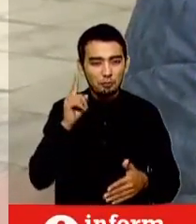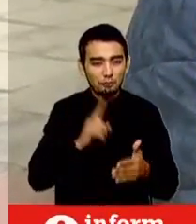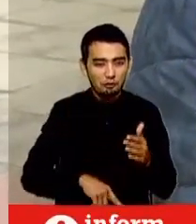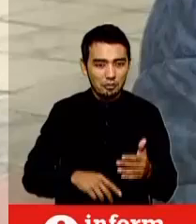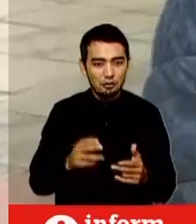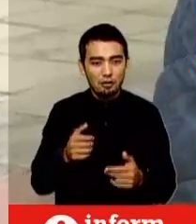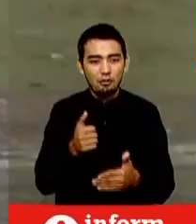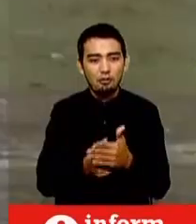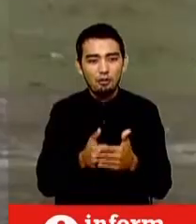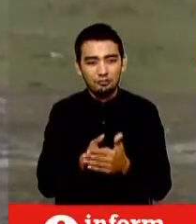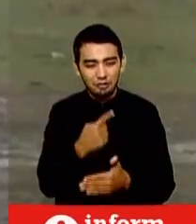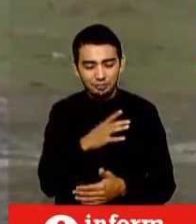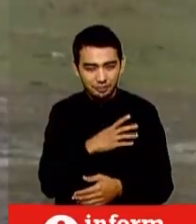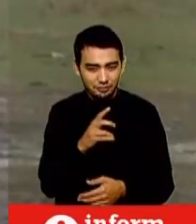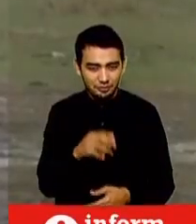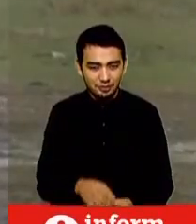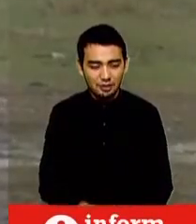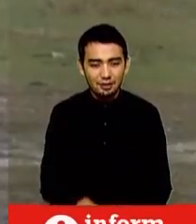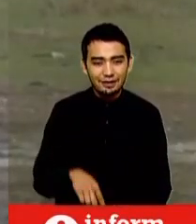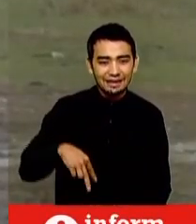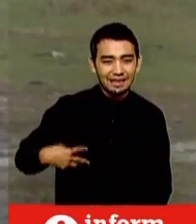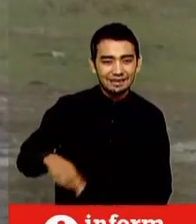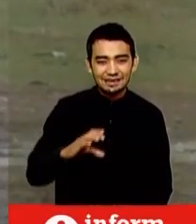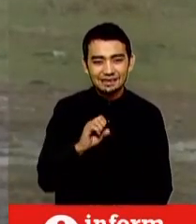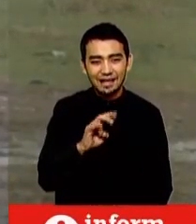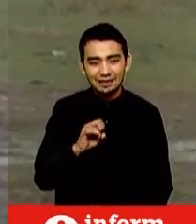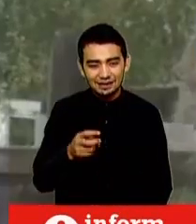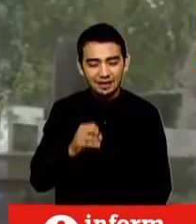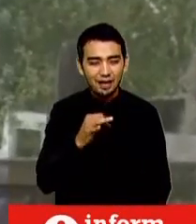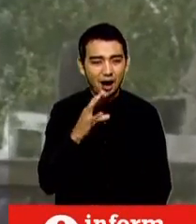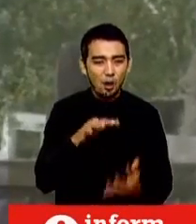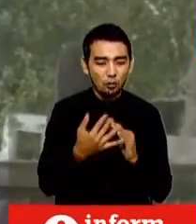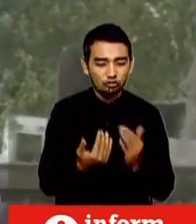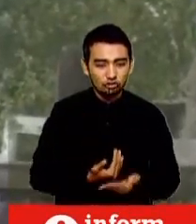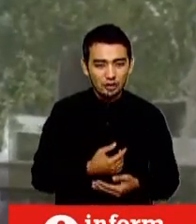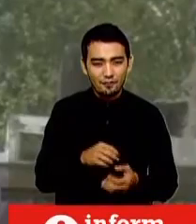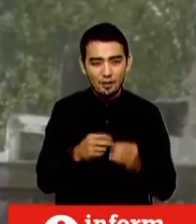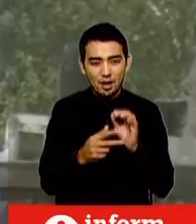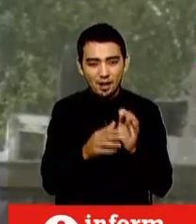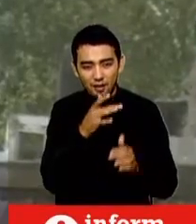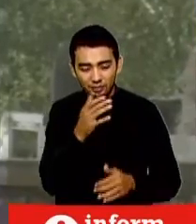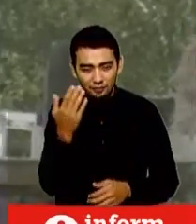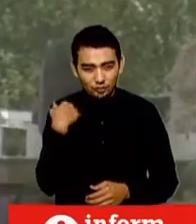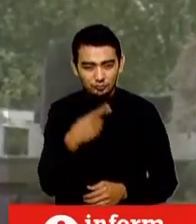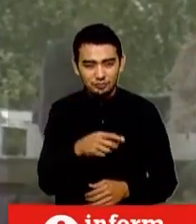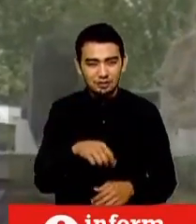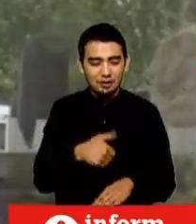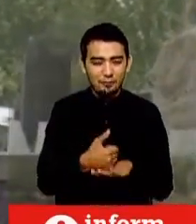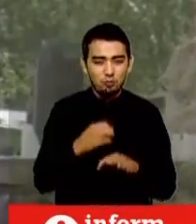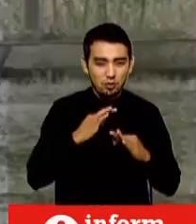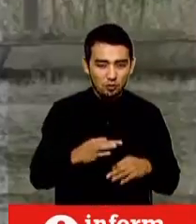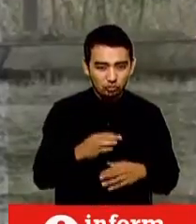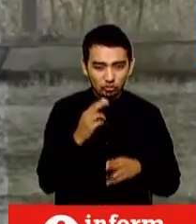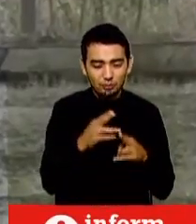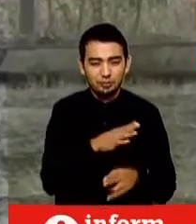көтер, дауысын берді деген. Станцияның директоры мен ауыл тұрғындары да 18 жыл бұрын әкімдікке одан қалды бас прокуратураға